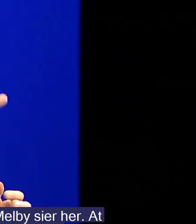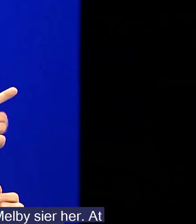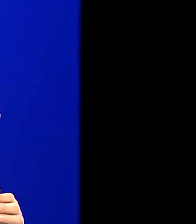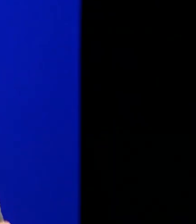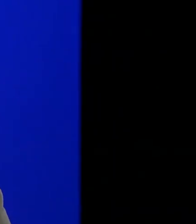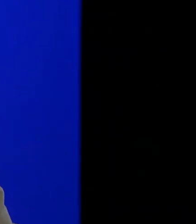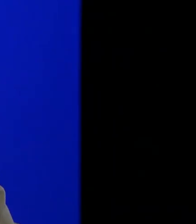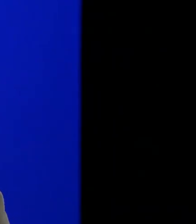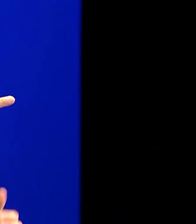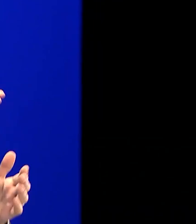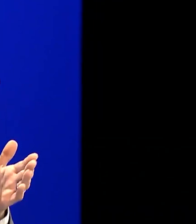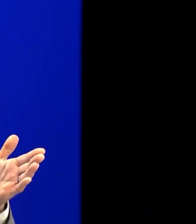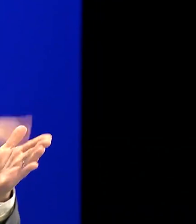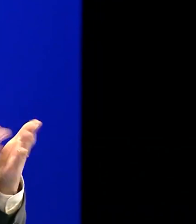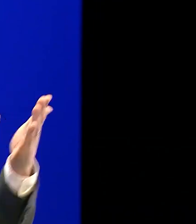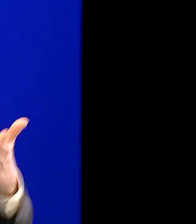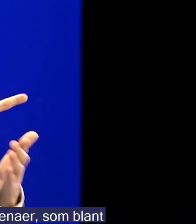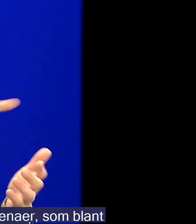tegnspråk.